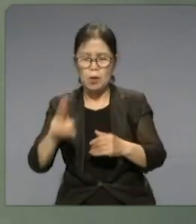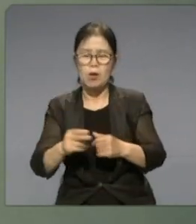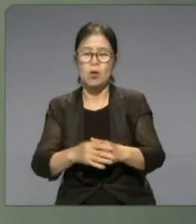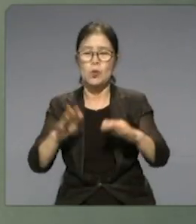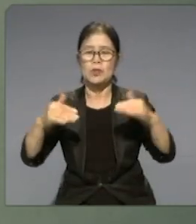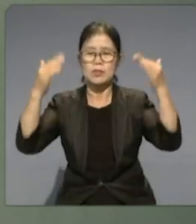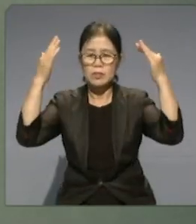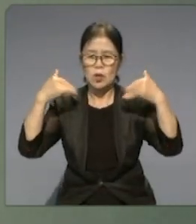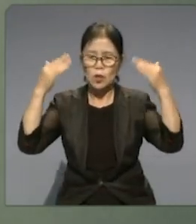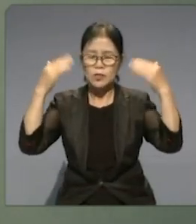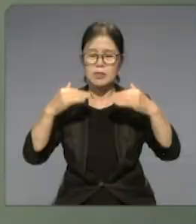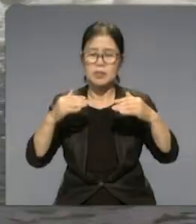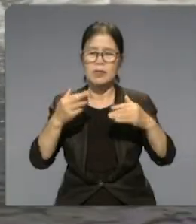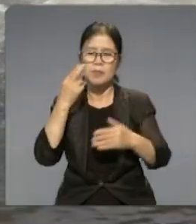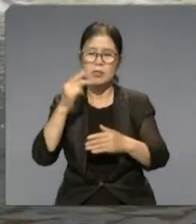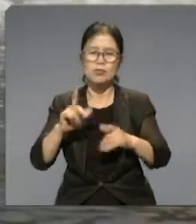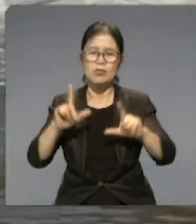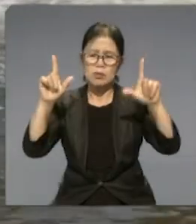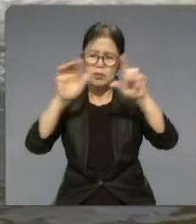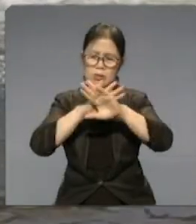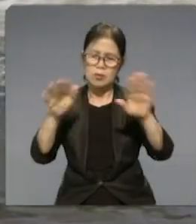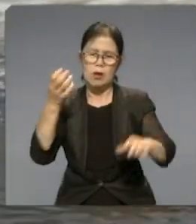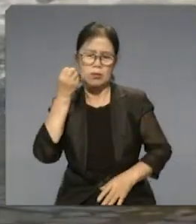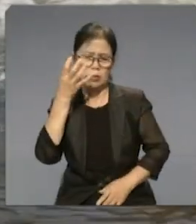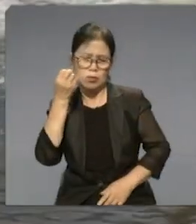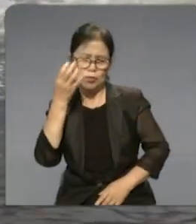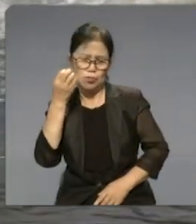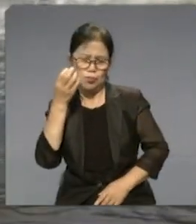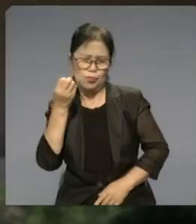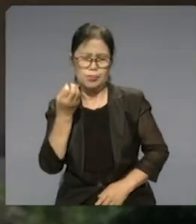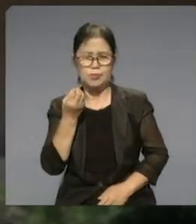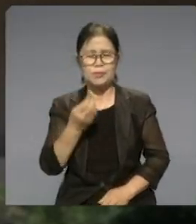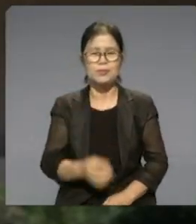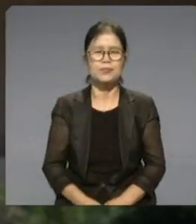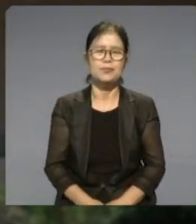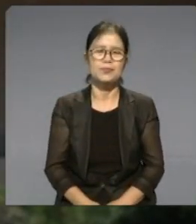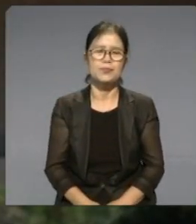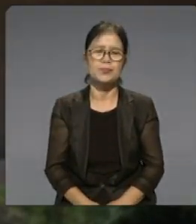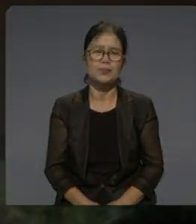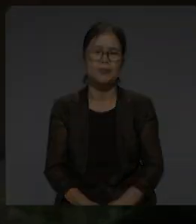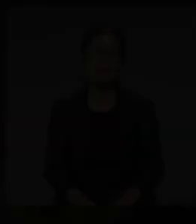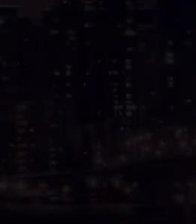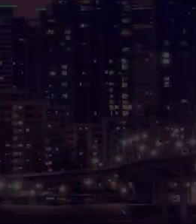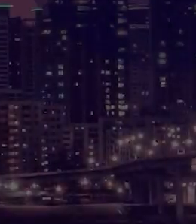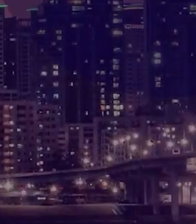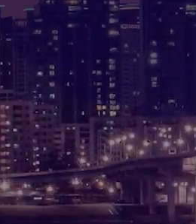올여름 미국의 이상기후가 심상치 않습니다. OBS 뉴스 이윤택입니다.